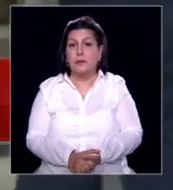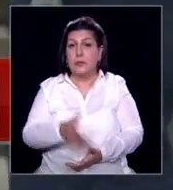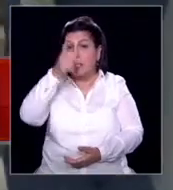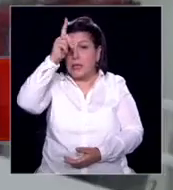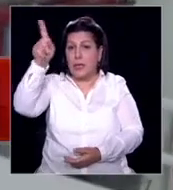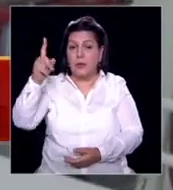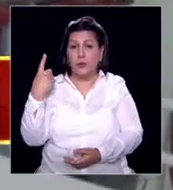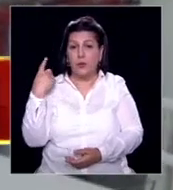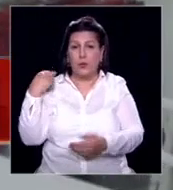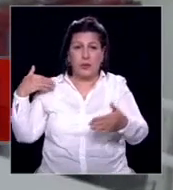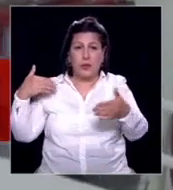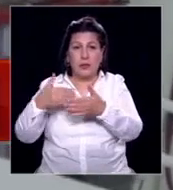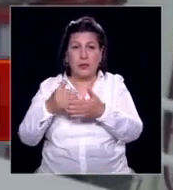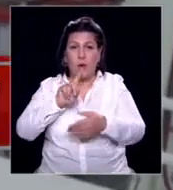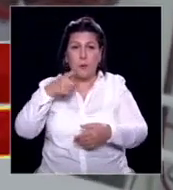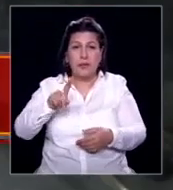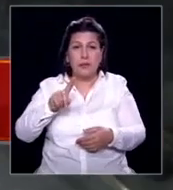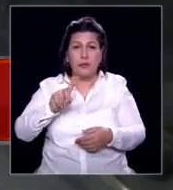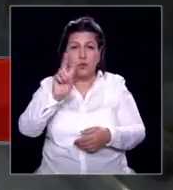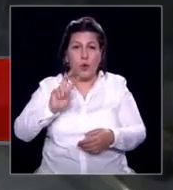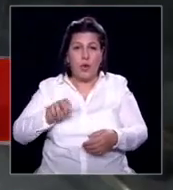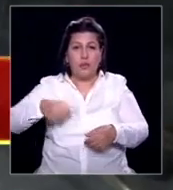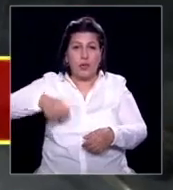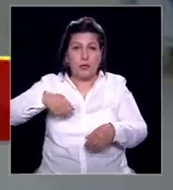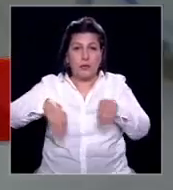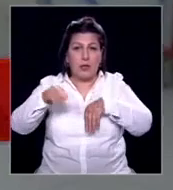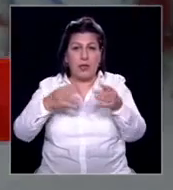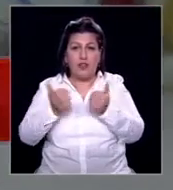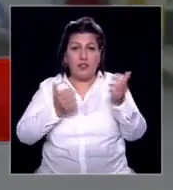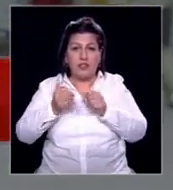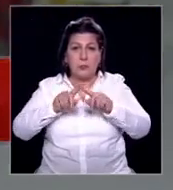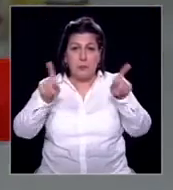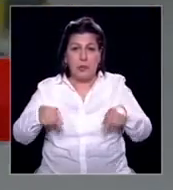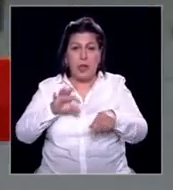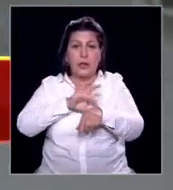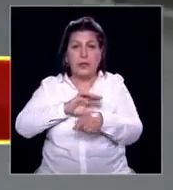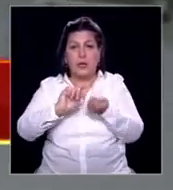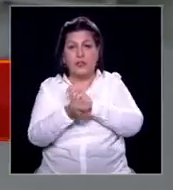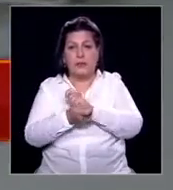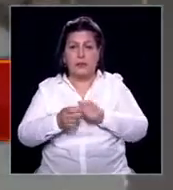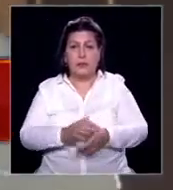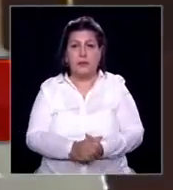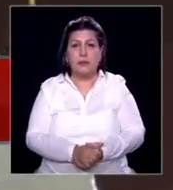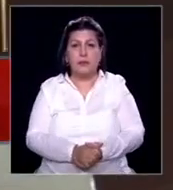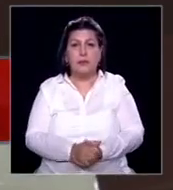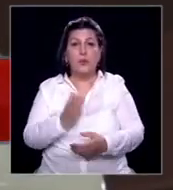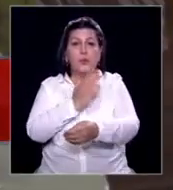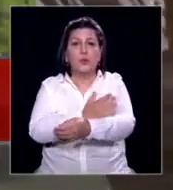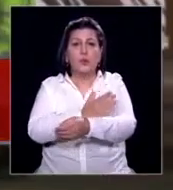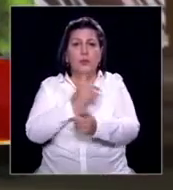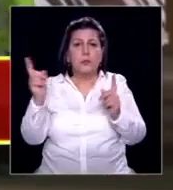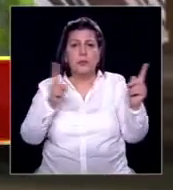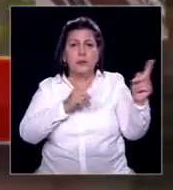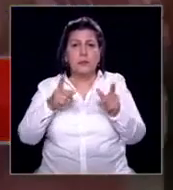İran'da düne kadar 10 bin dolara çanta satılan alışveriş merkezleri hastaneye çevrildi. Ülkeler